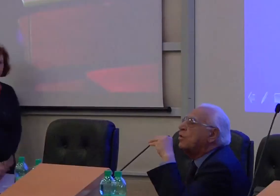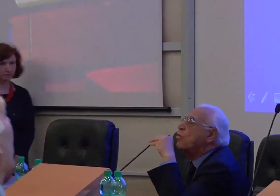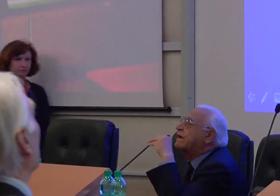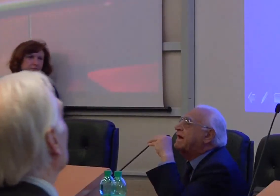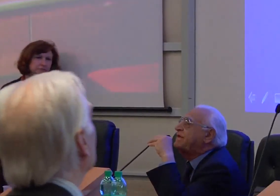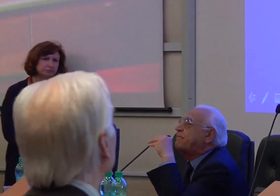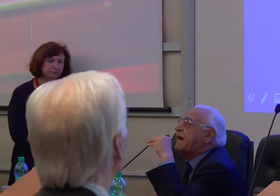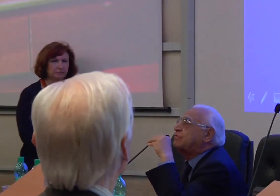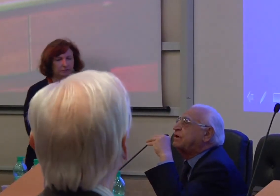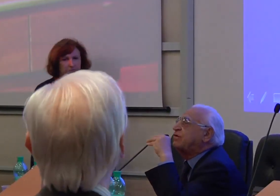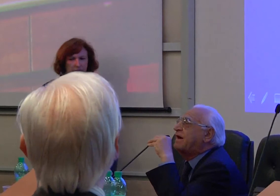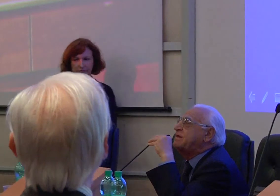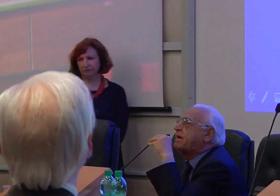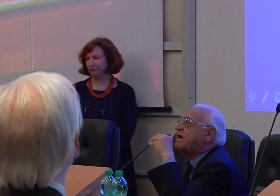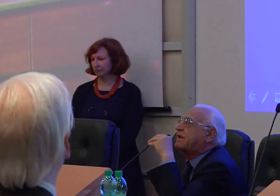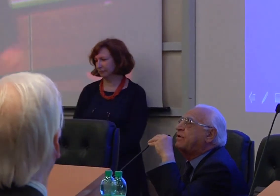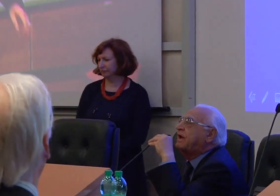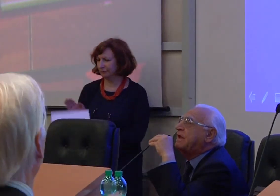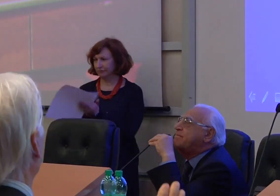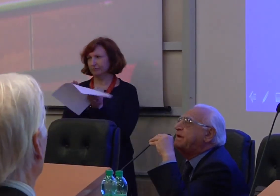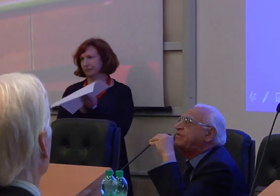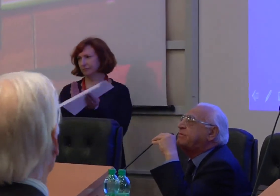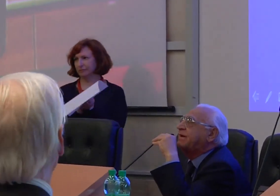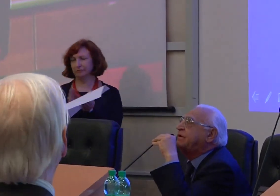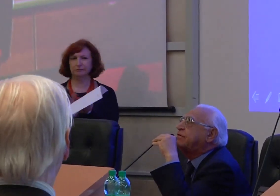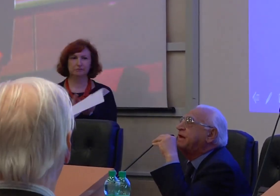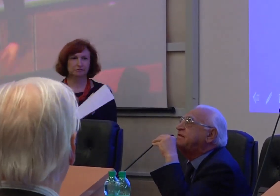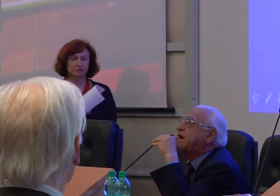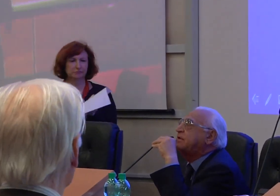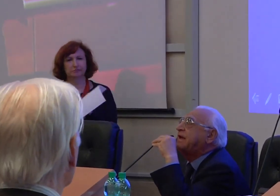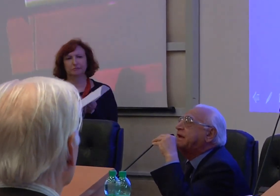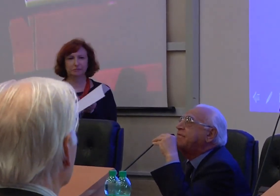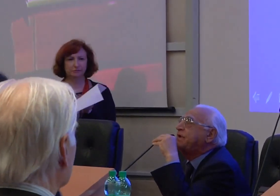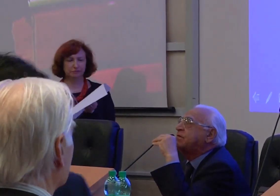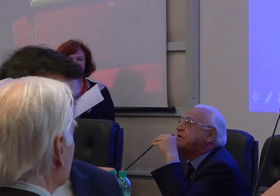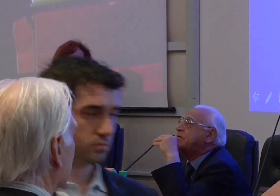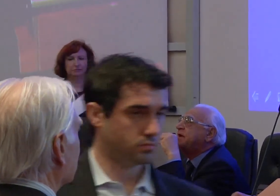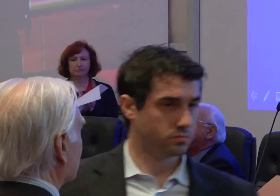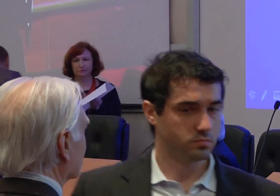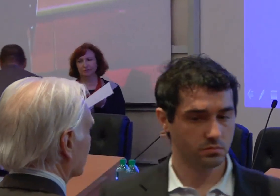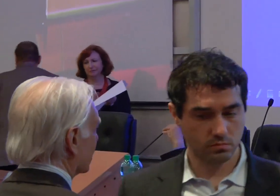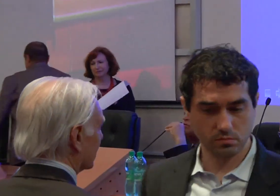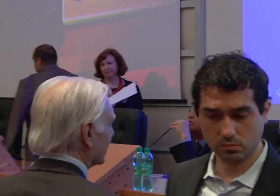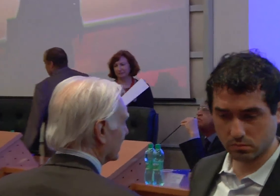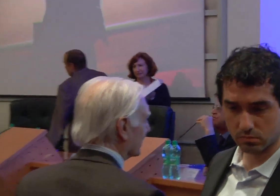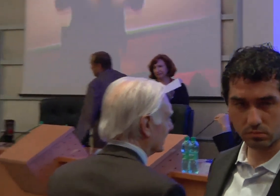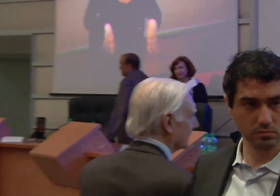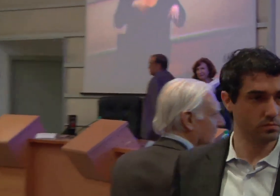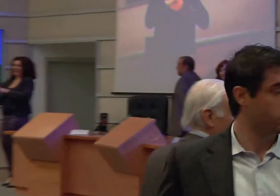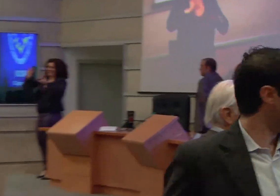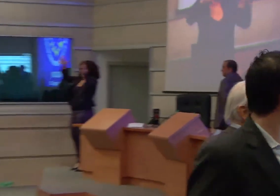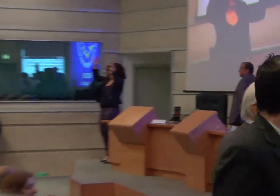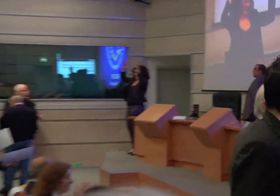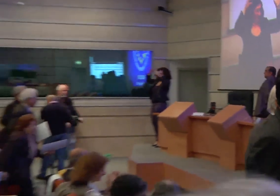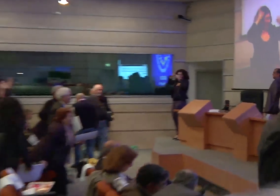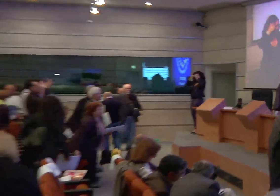Un grande applauso a Giovanni Pagano e a Lammanice per aver organizzato alla grande questa manifestazione, questo Fanta